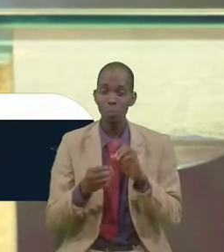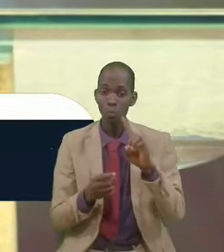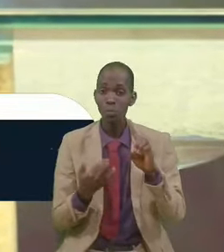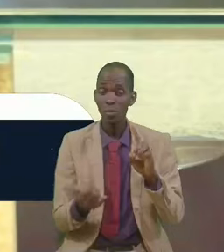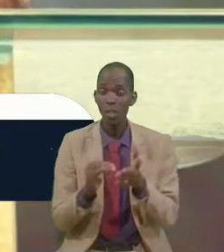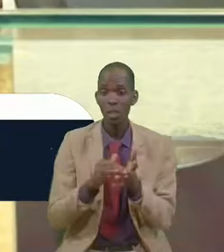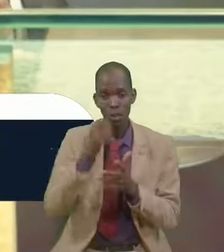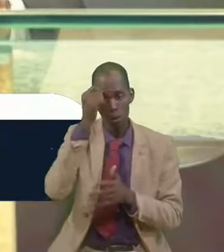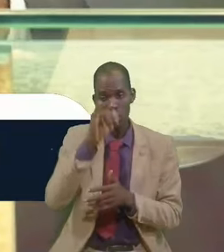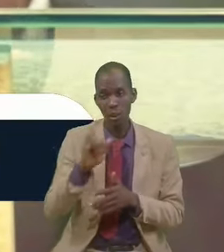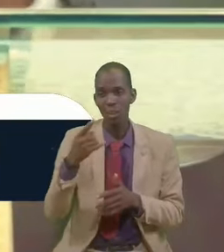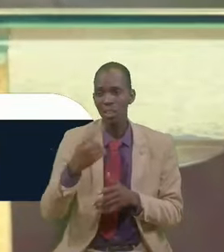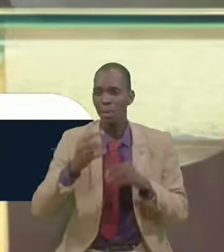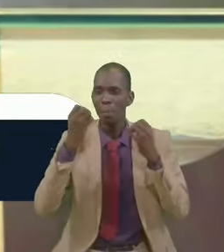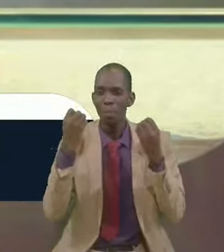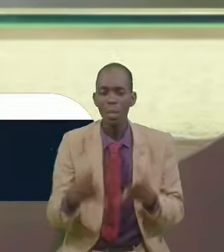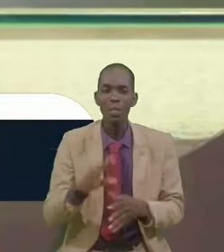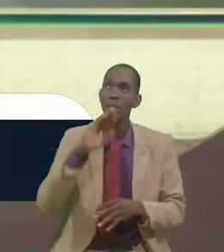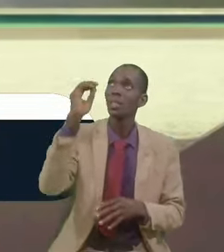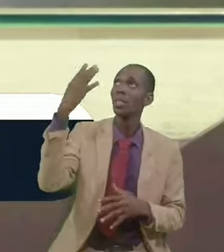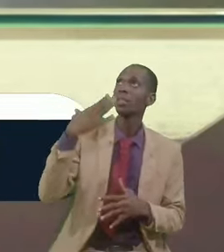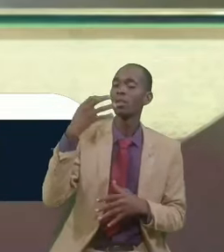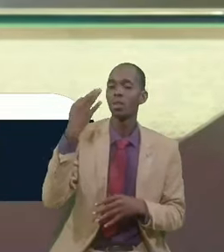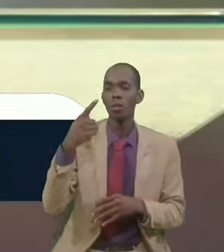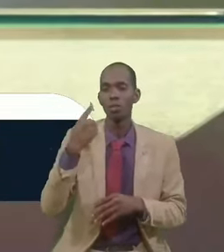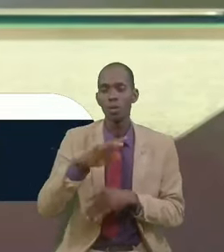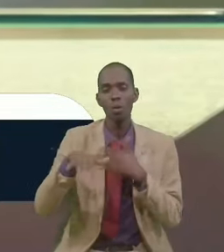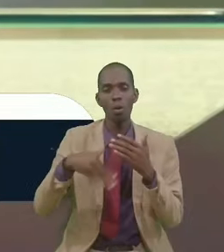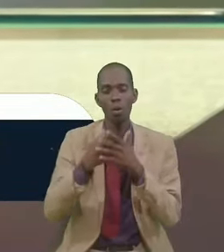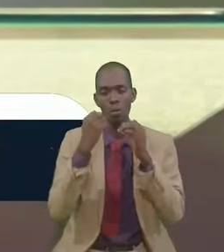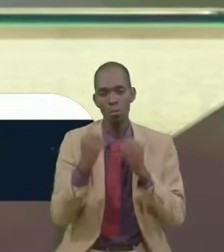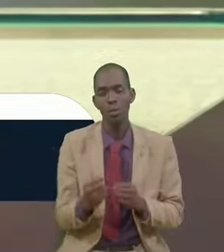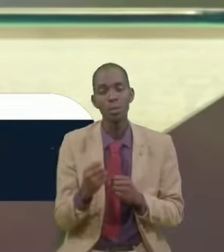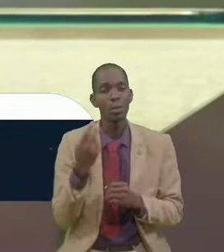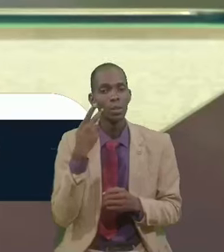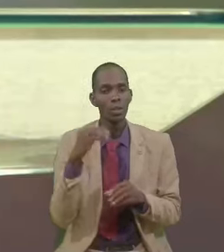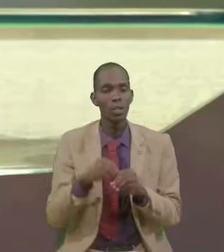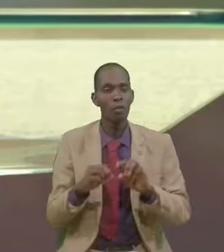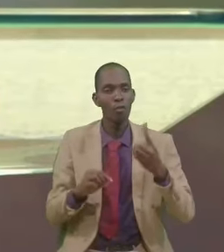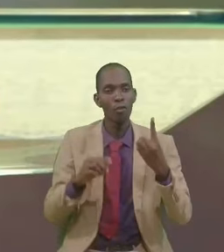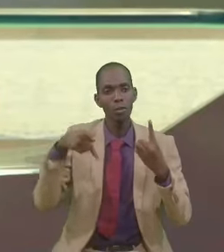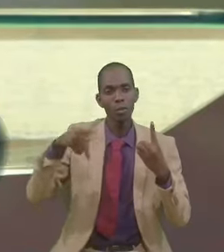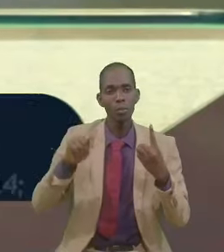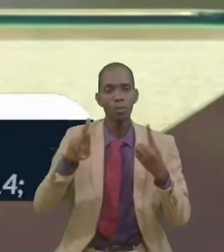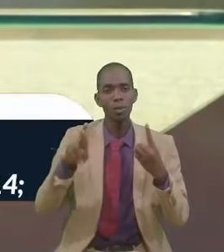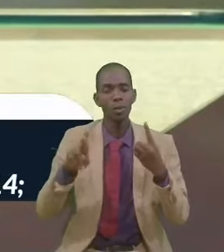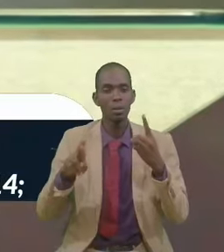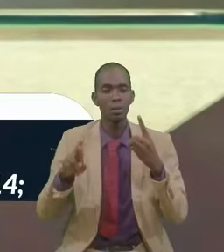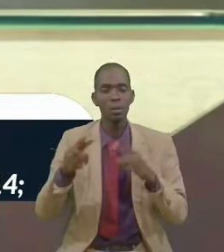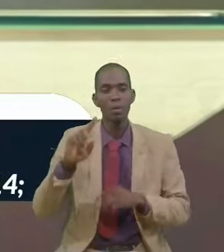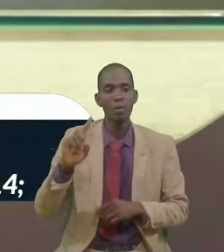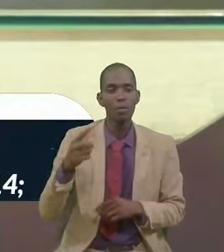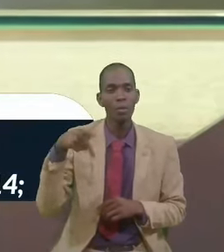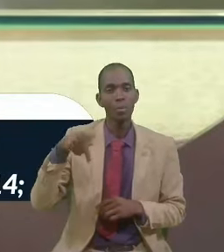grâce multiple du Tout-Puissant. Nous allons à 1 Pierre. 1 Pierre, je